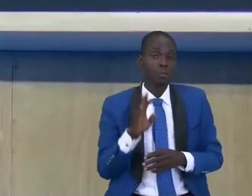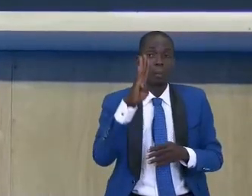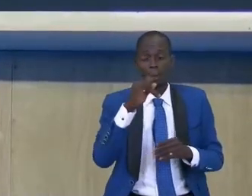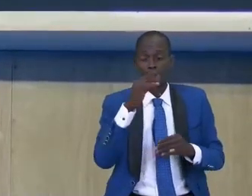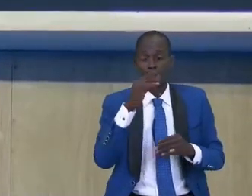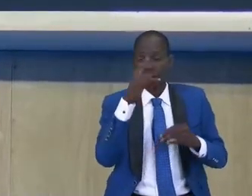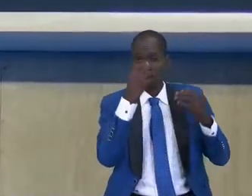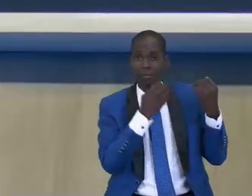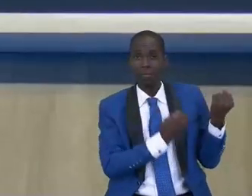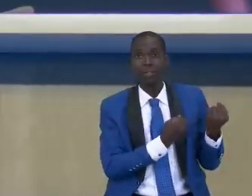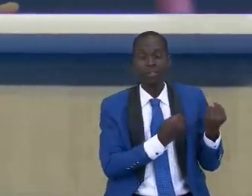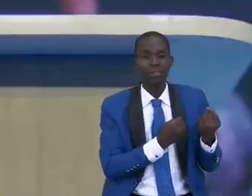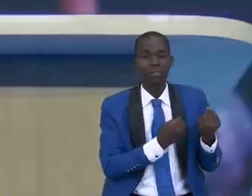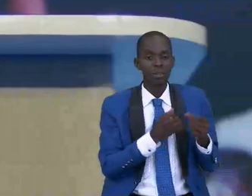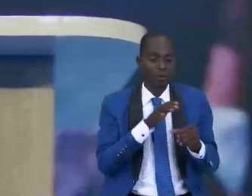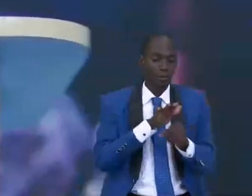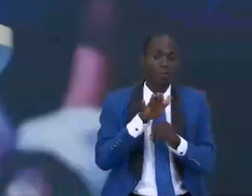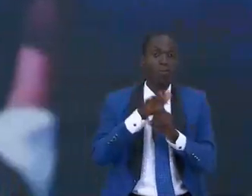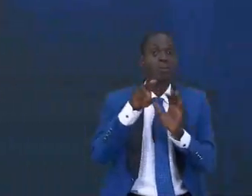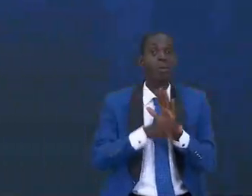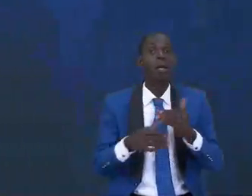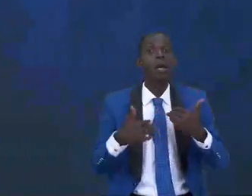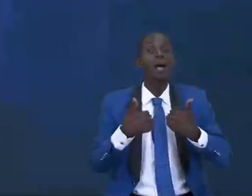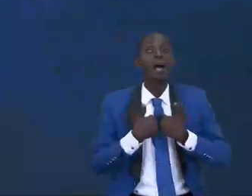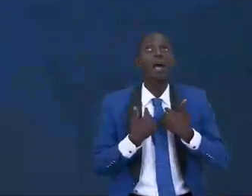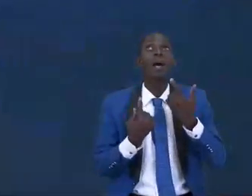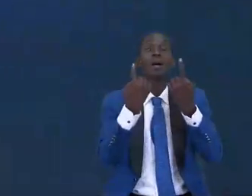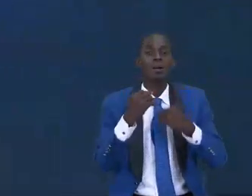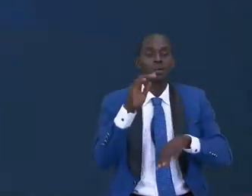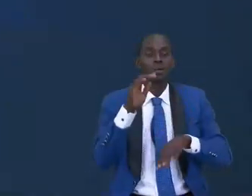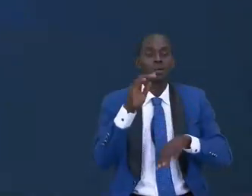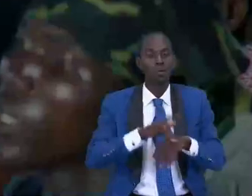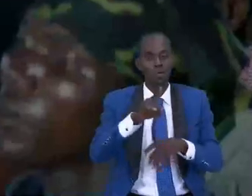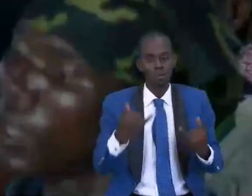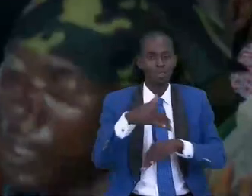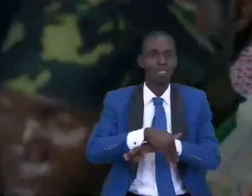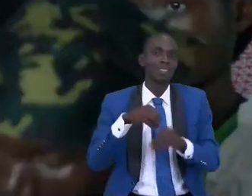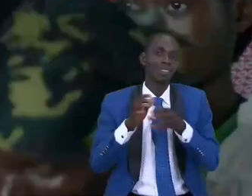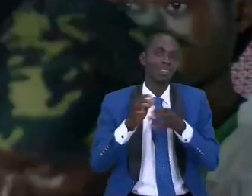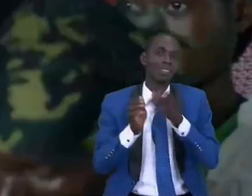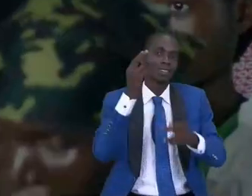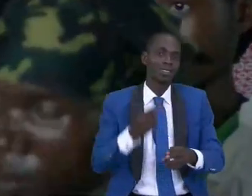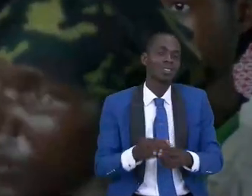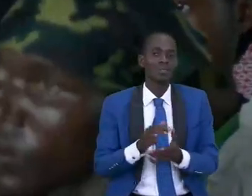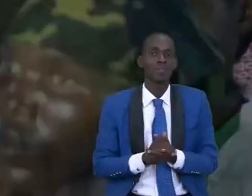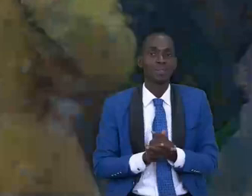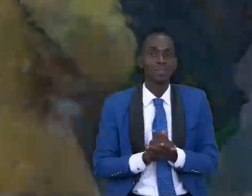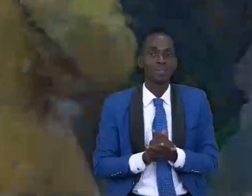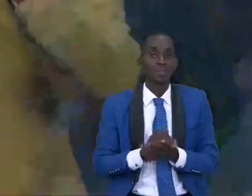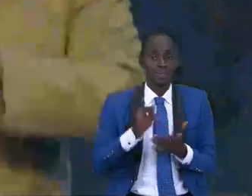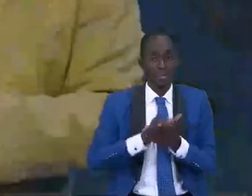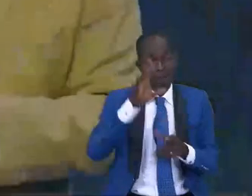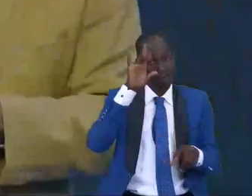le soulagement par la foi, l'accomplissement, la satisfaction est venue à toi ce jour. Il l'a